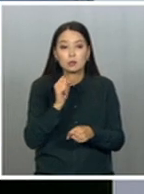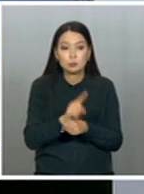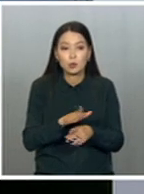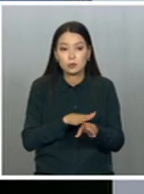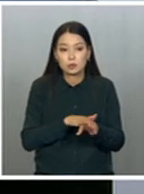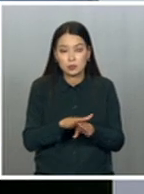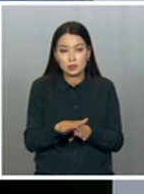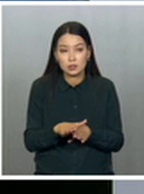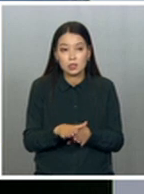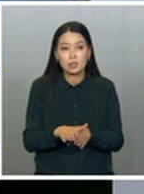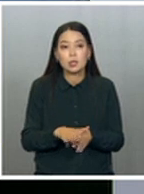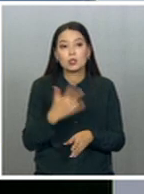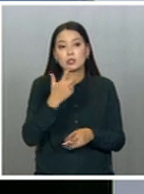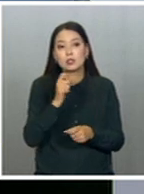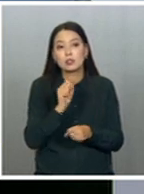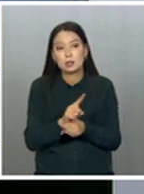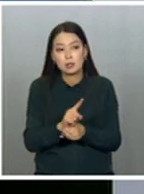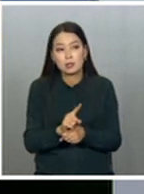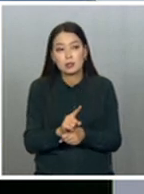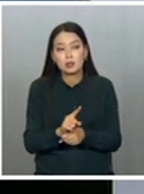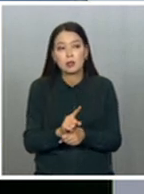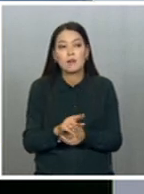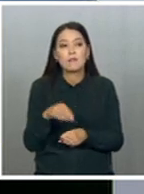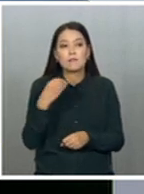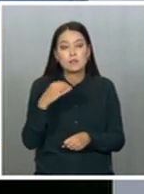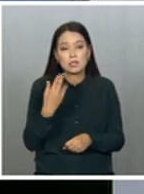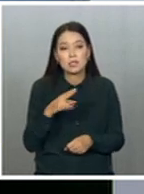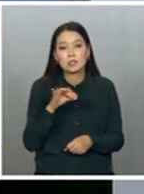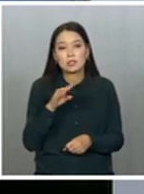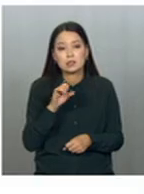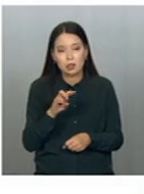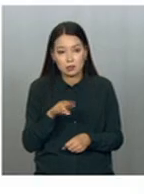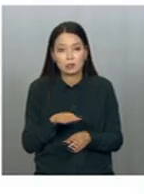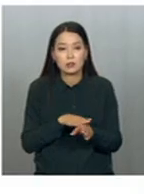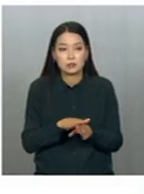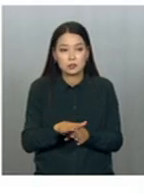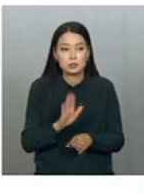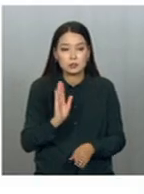орындайық. Үшінші тапсырмада біз сіздермен физикалық диктантты орындаймыз.